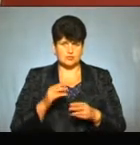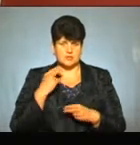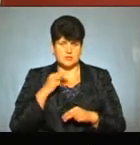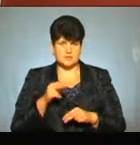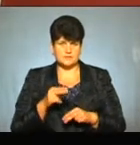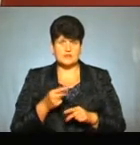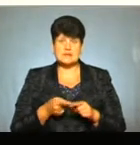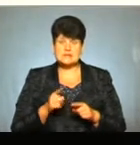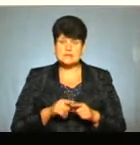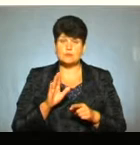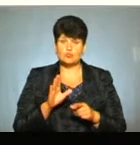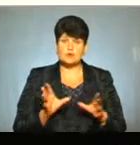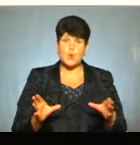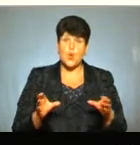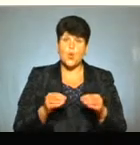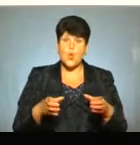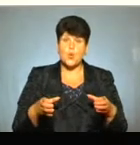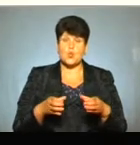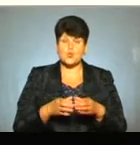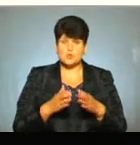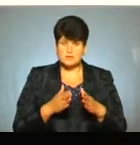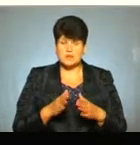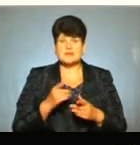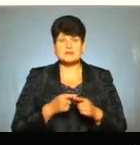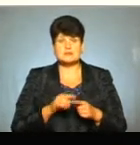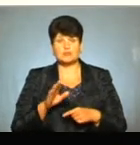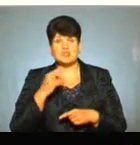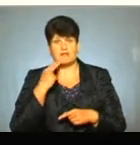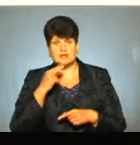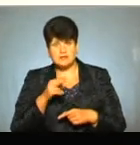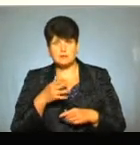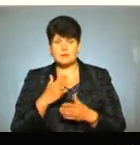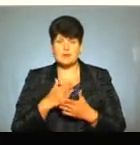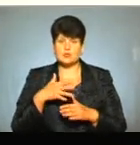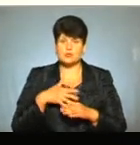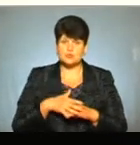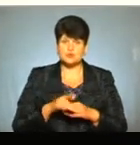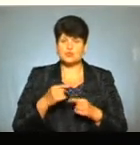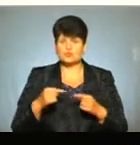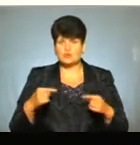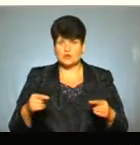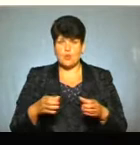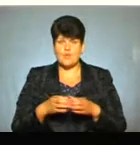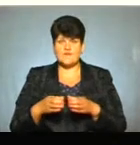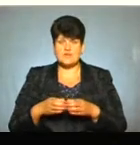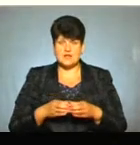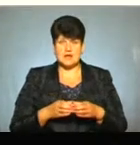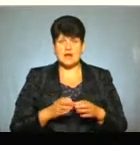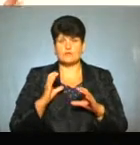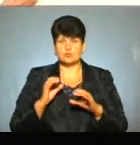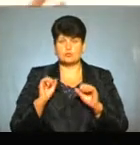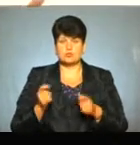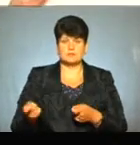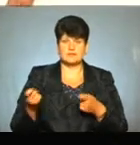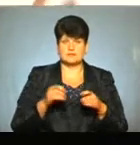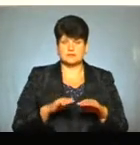краща ефективність. Це буде і укрупнення, це буде, зрозуміло, ще ефективність. І ми маємо розуміти, що з будь-якої філії автобус міг би